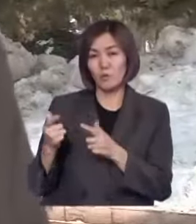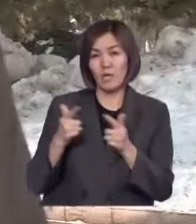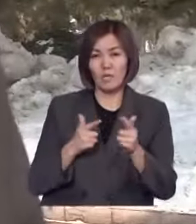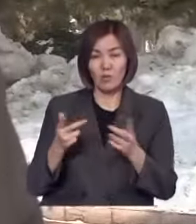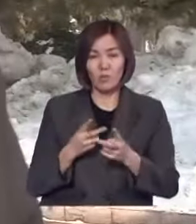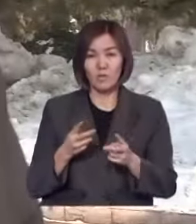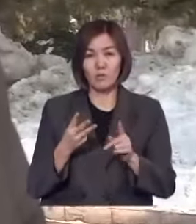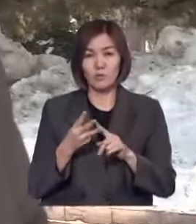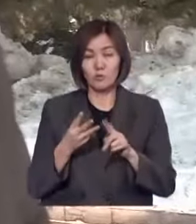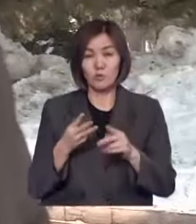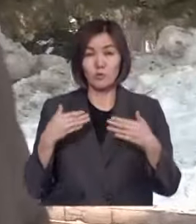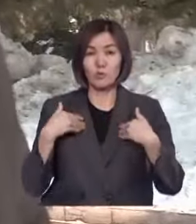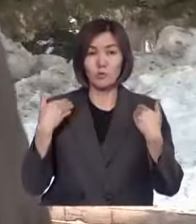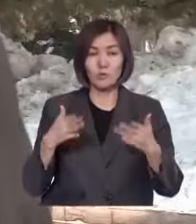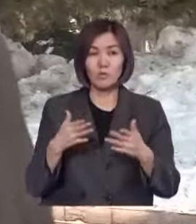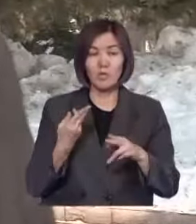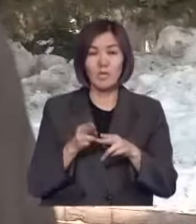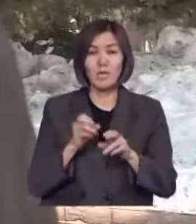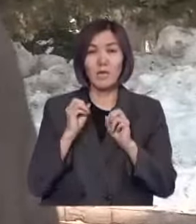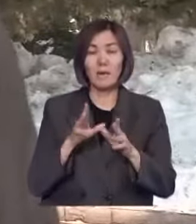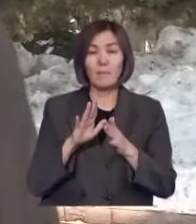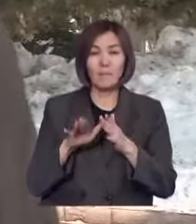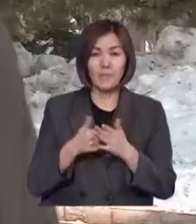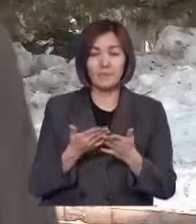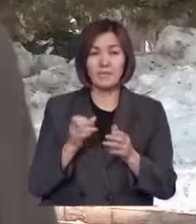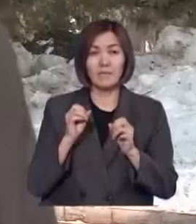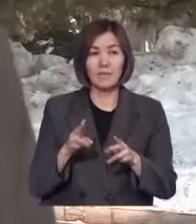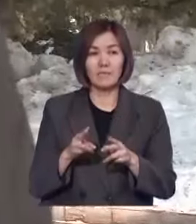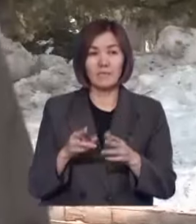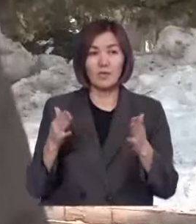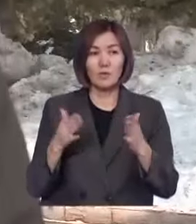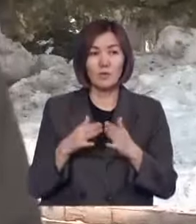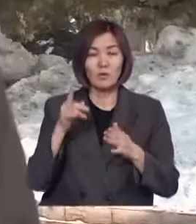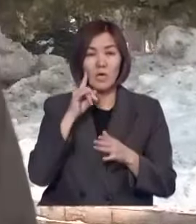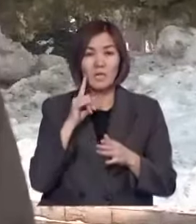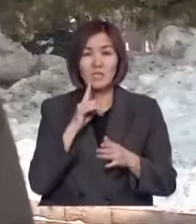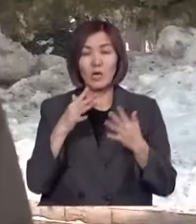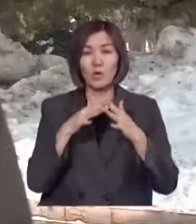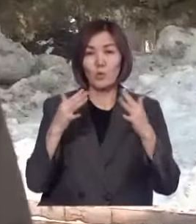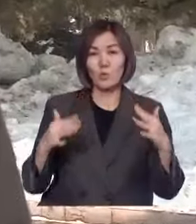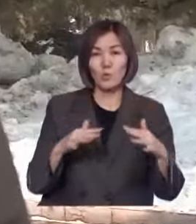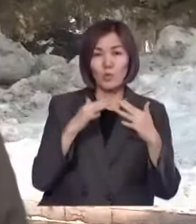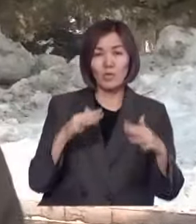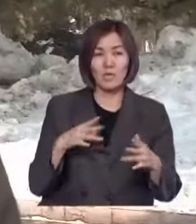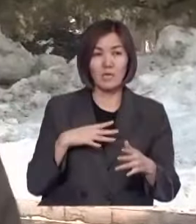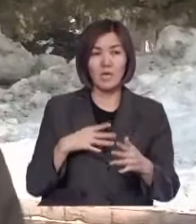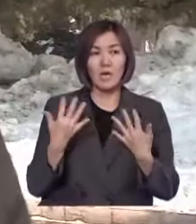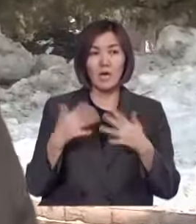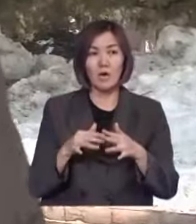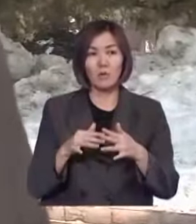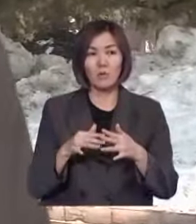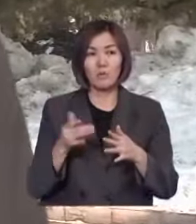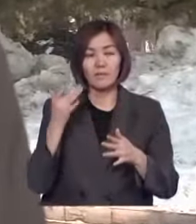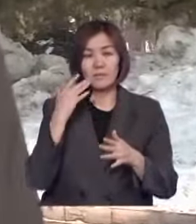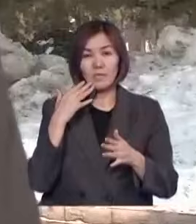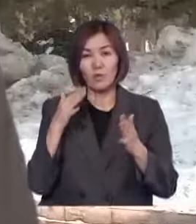ең сондай қауіпсіздік үй, ол біздің қазақ үйіміз. Вот ауылда әр қазан өзінің